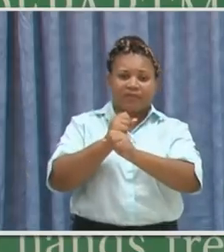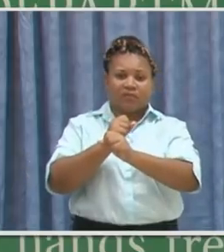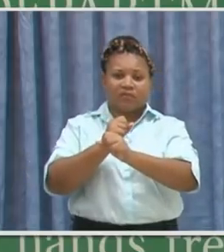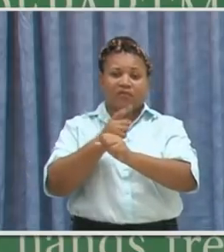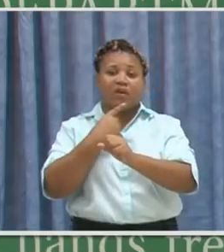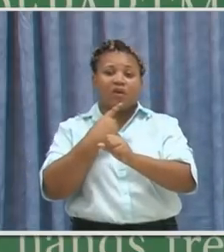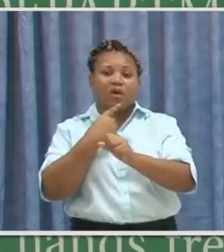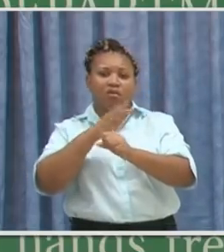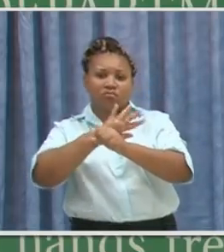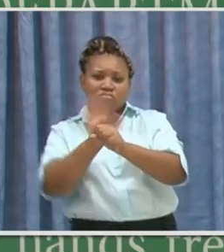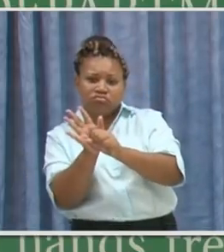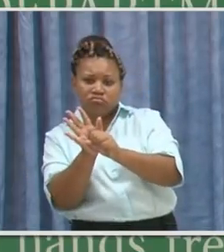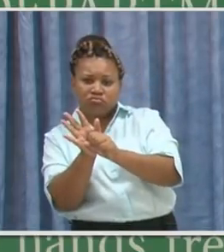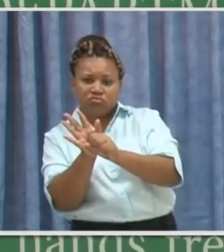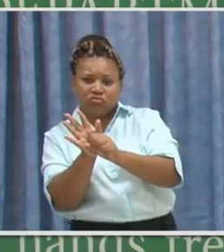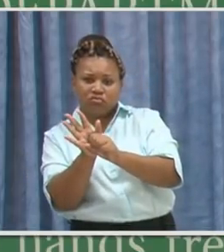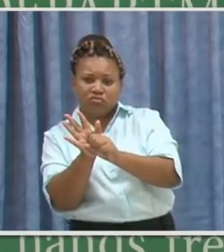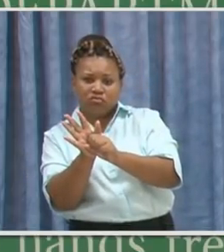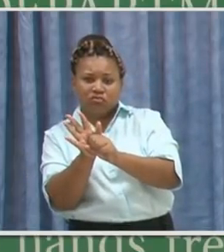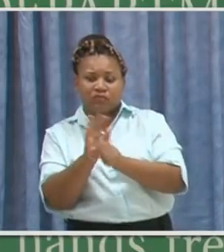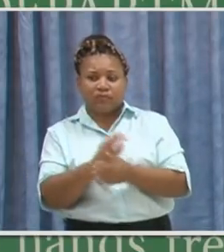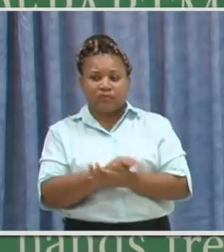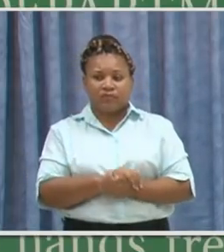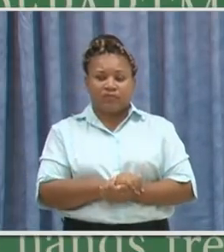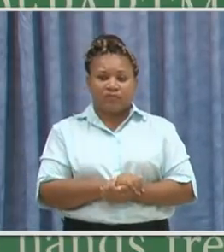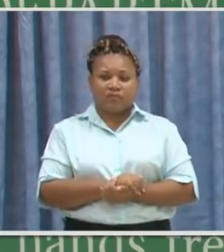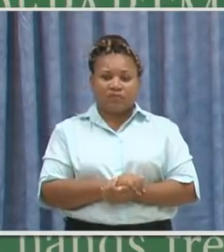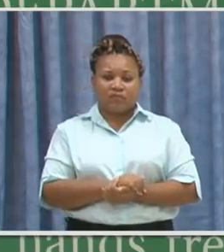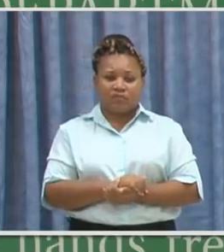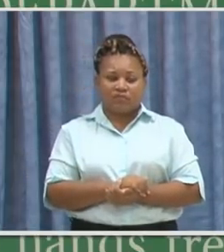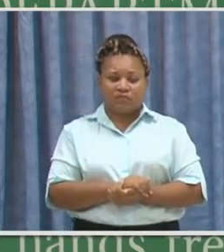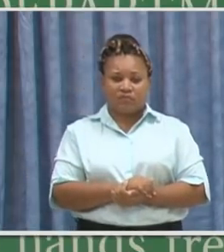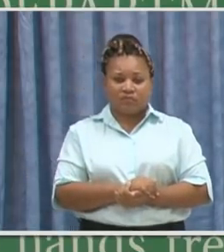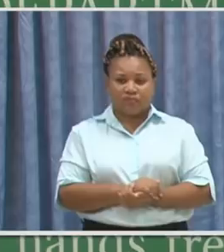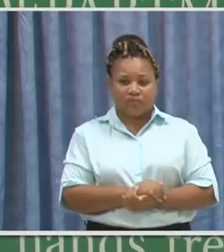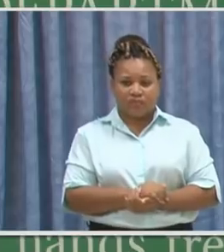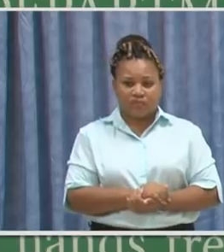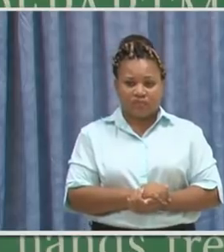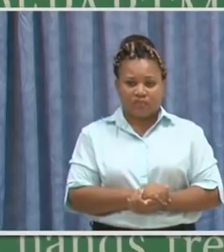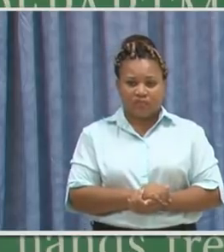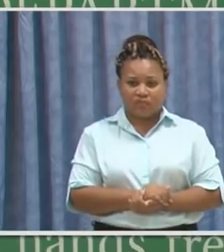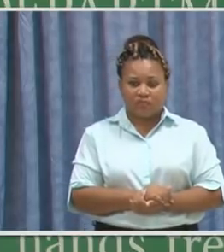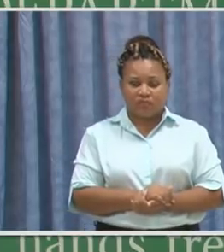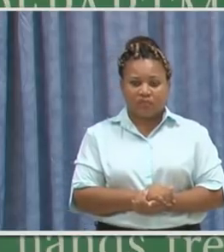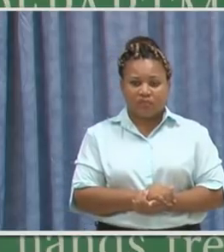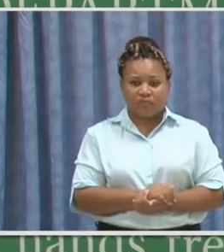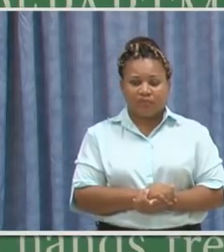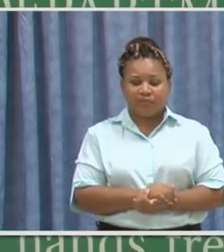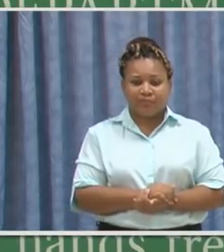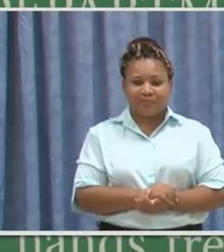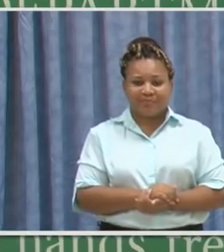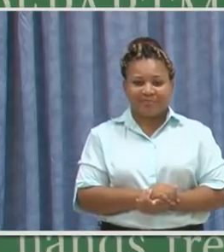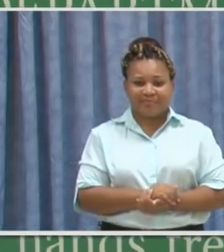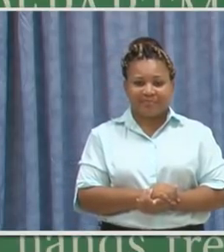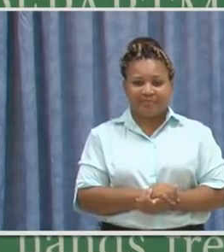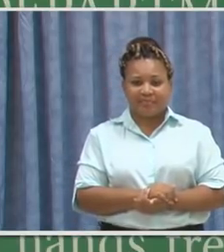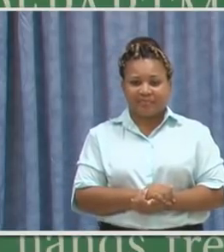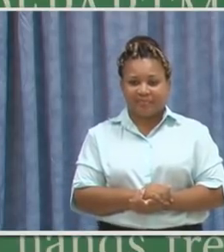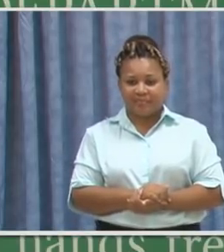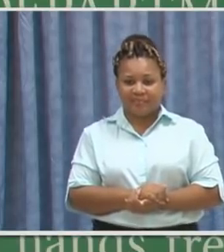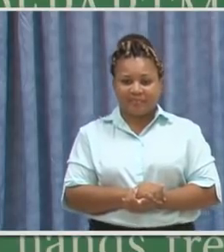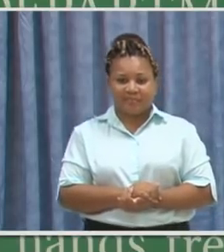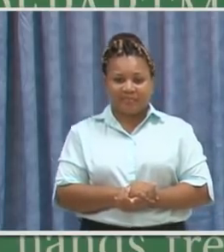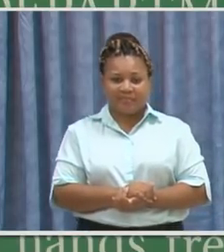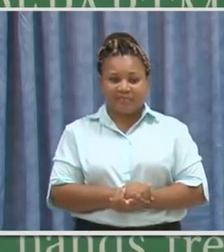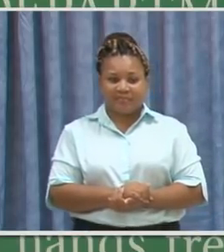préparé, qui peut être rolled out là. Il y a un ce qu'on appelle health check le bon avion